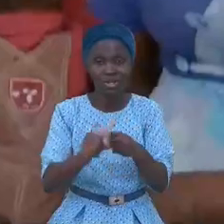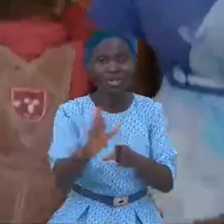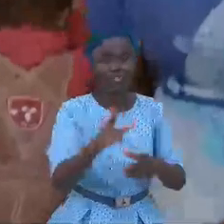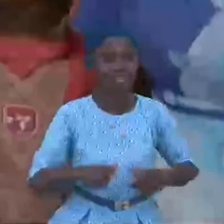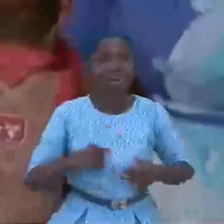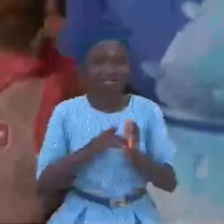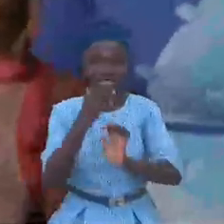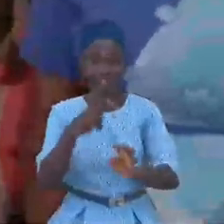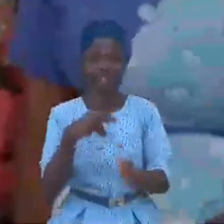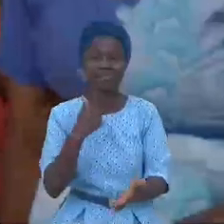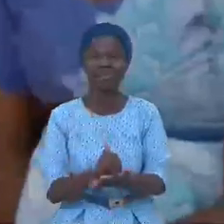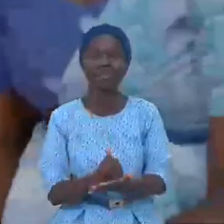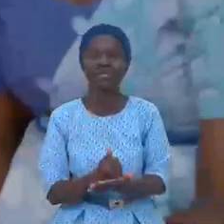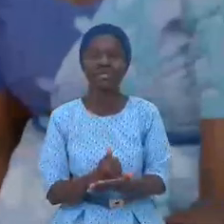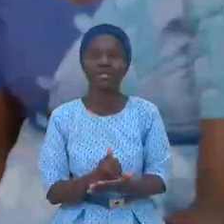Jésus.